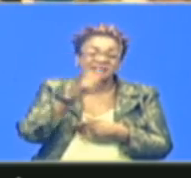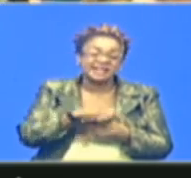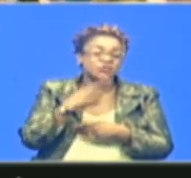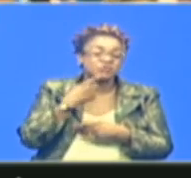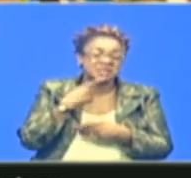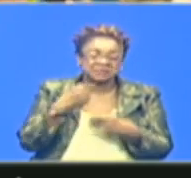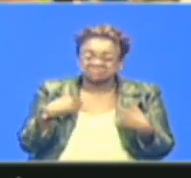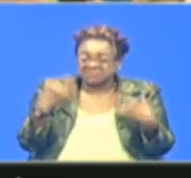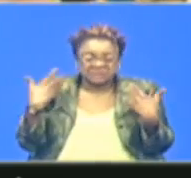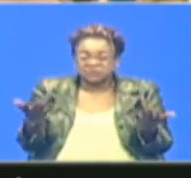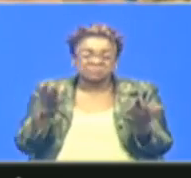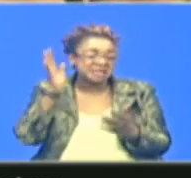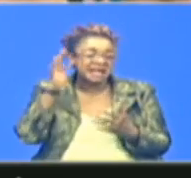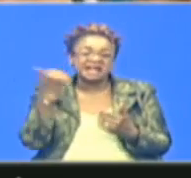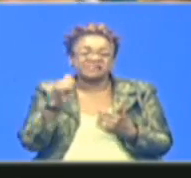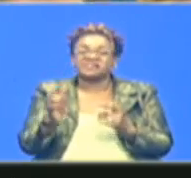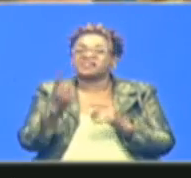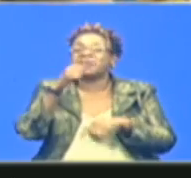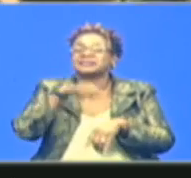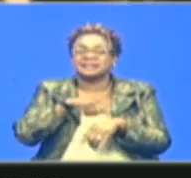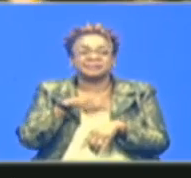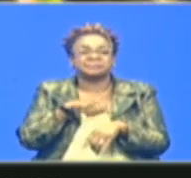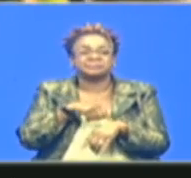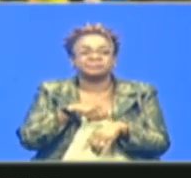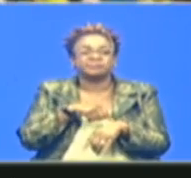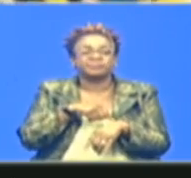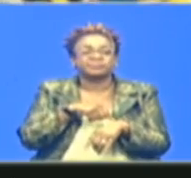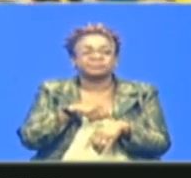hata sijawahi kusikia, mara ya kwanza ya kusikia kwangu ni leo.